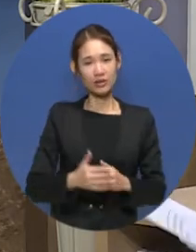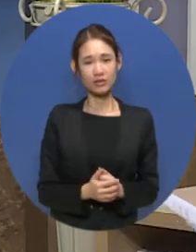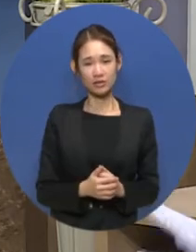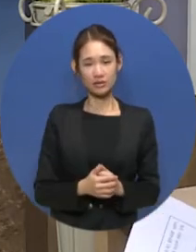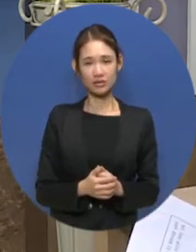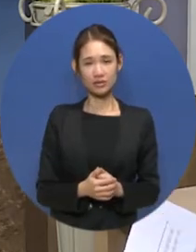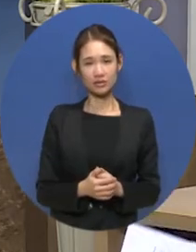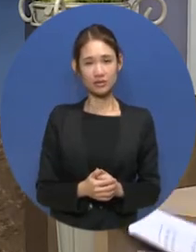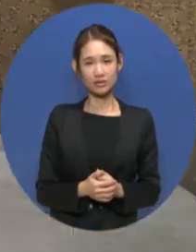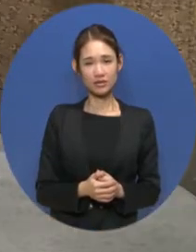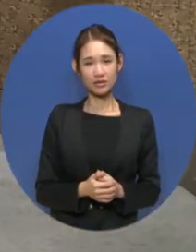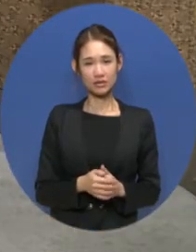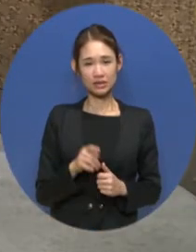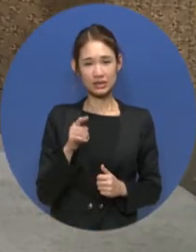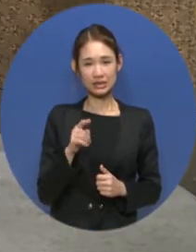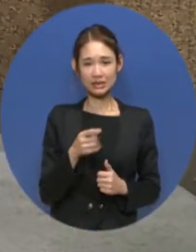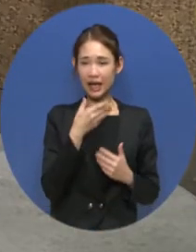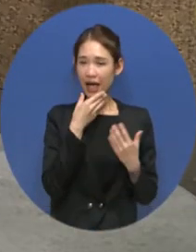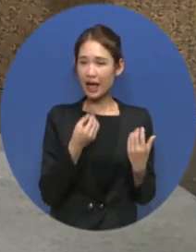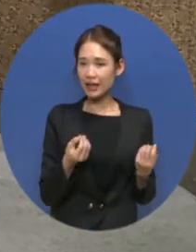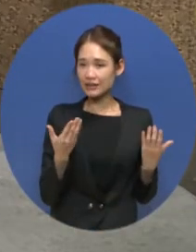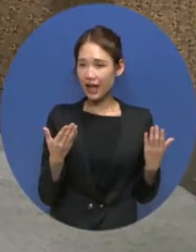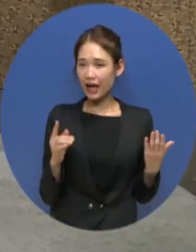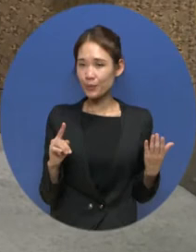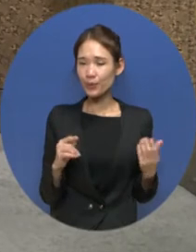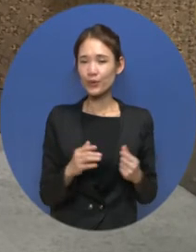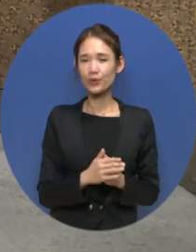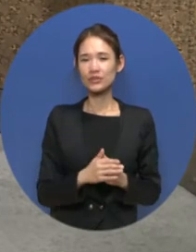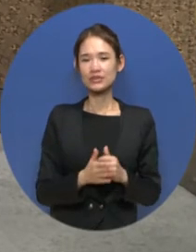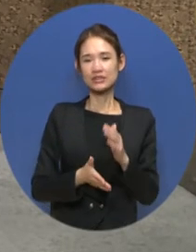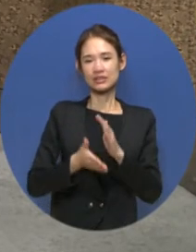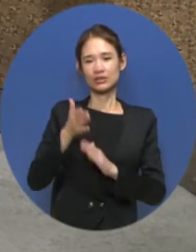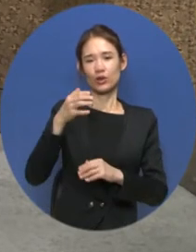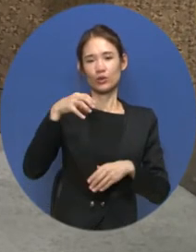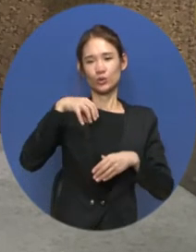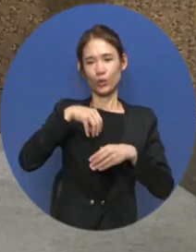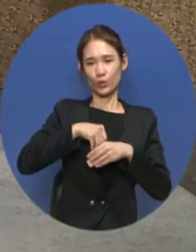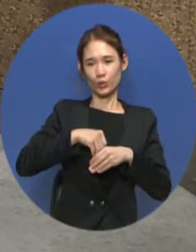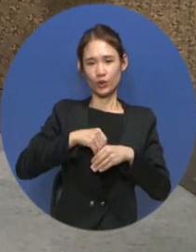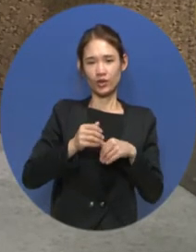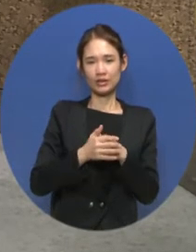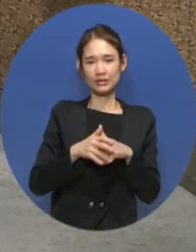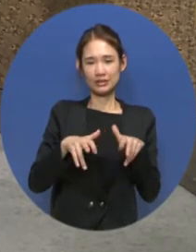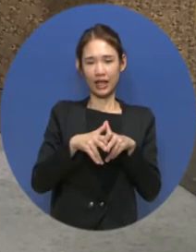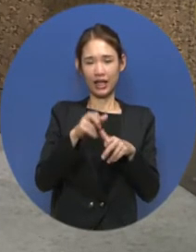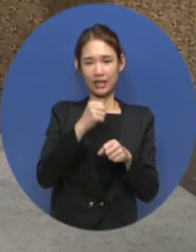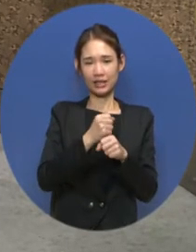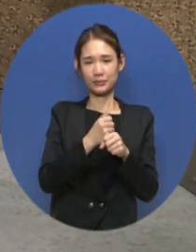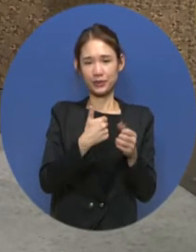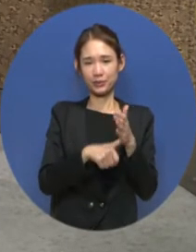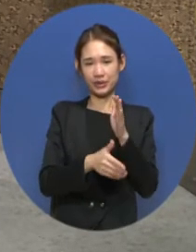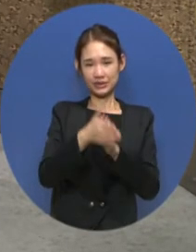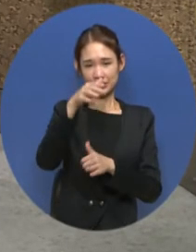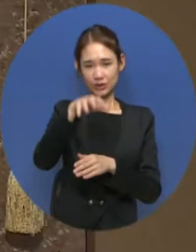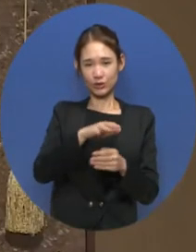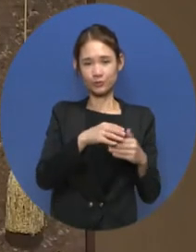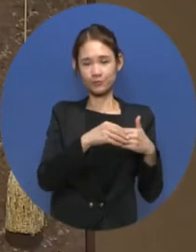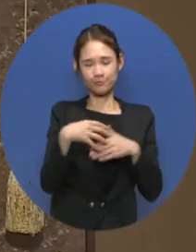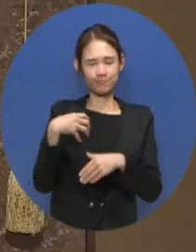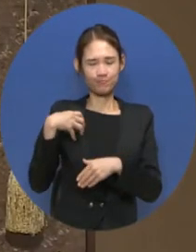계획하게 되셨나요? 그 행사는 저희 이제 소속 시설인 서울 장애인 생산품 판매 시설이 이제 주관을